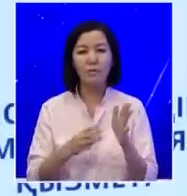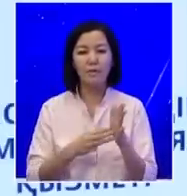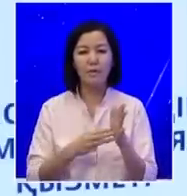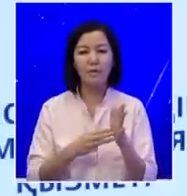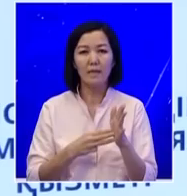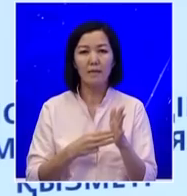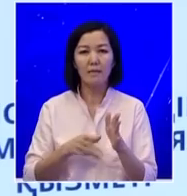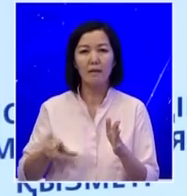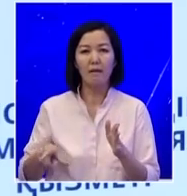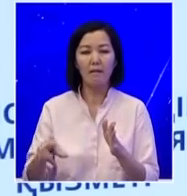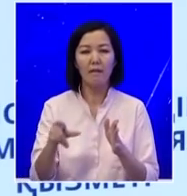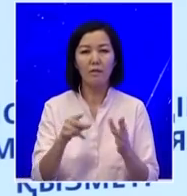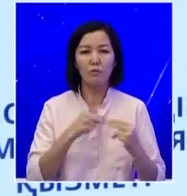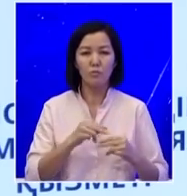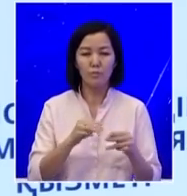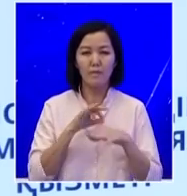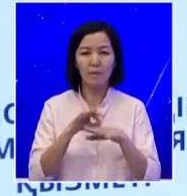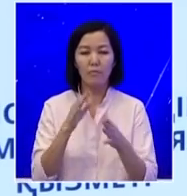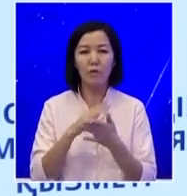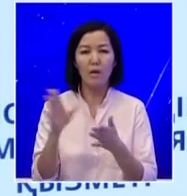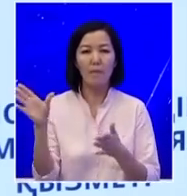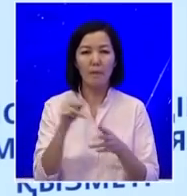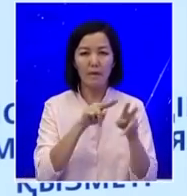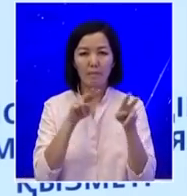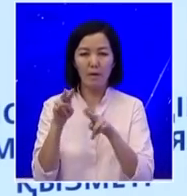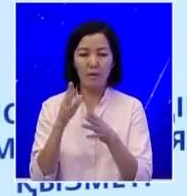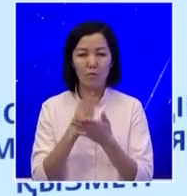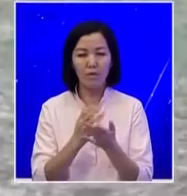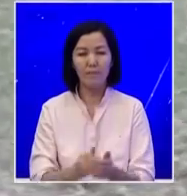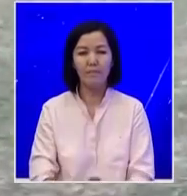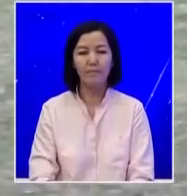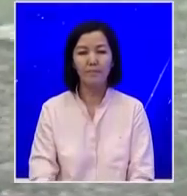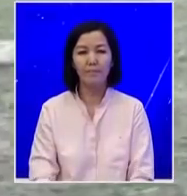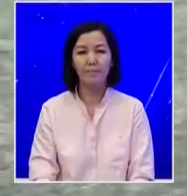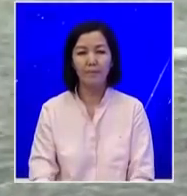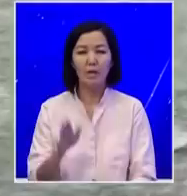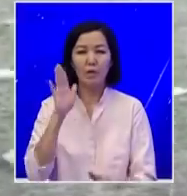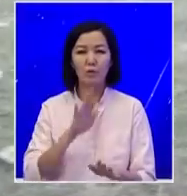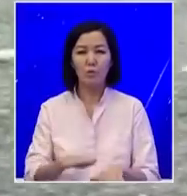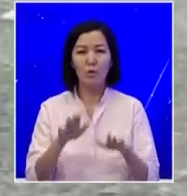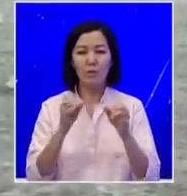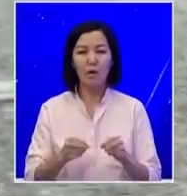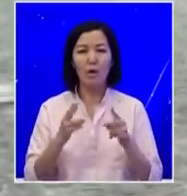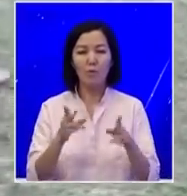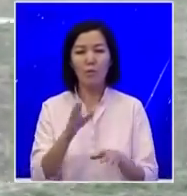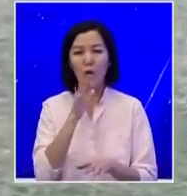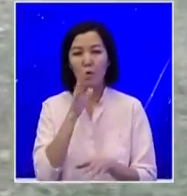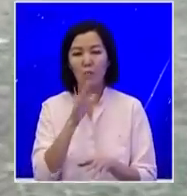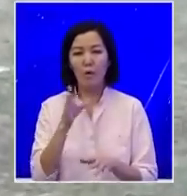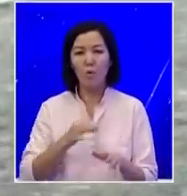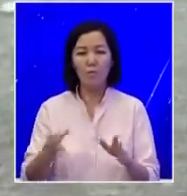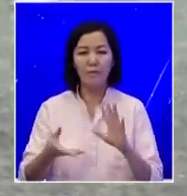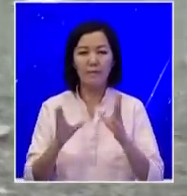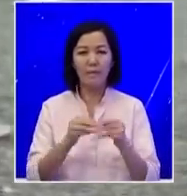магистралды канал штатты түрде жұмыс істеп тұр. Барлығы бақылауда. Сел көшкінің қауіпті кезеңі облыс аумағында